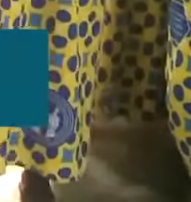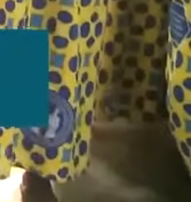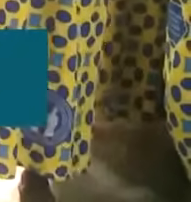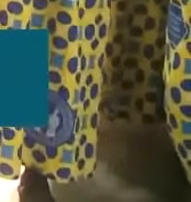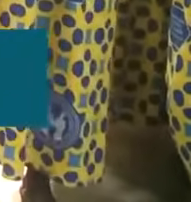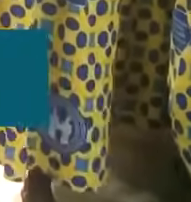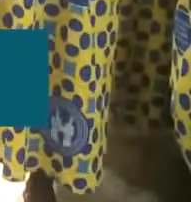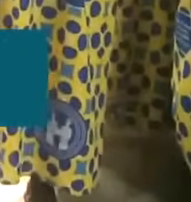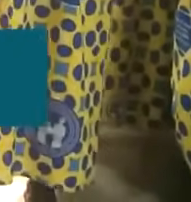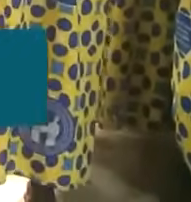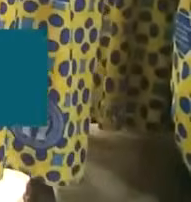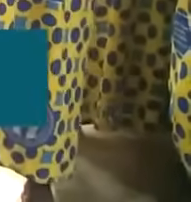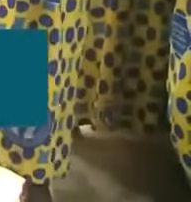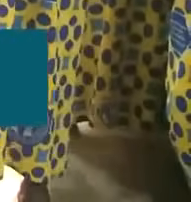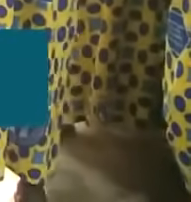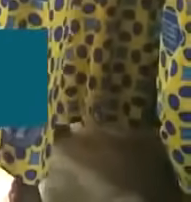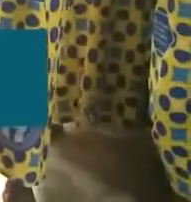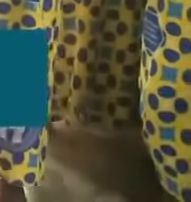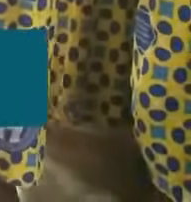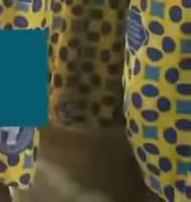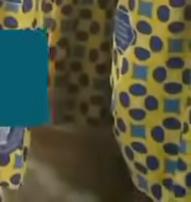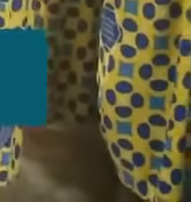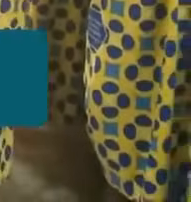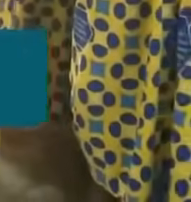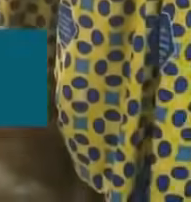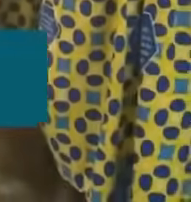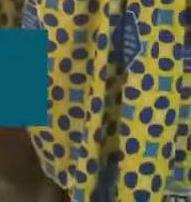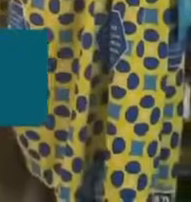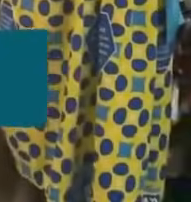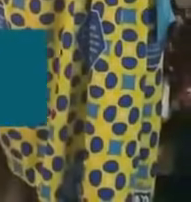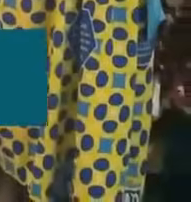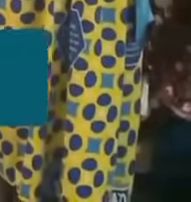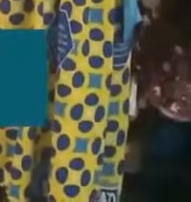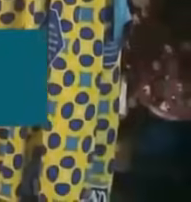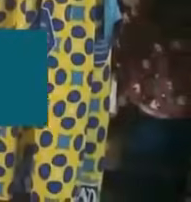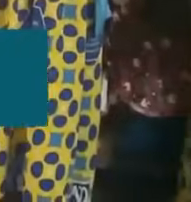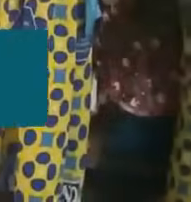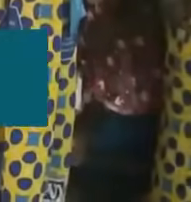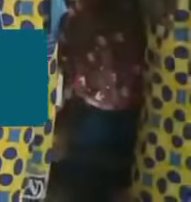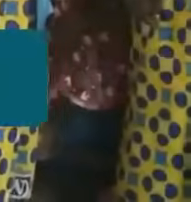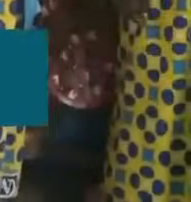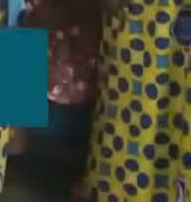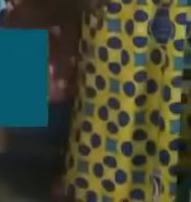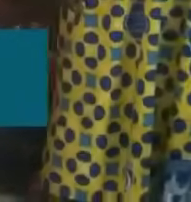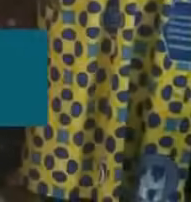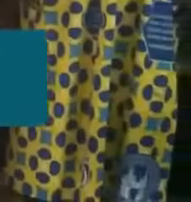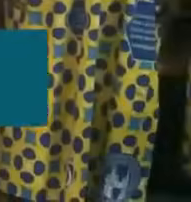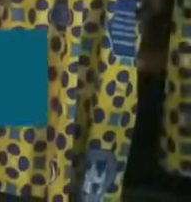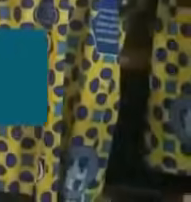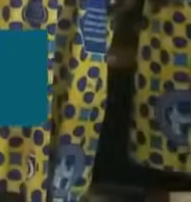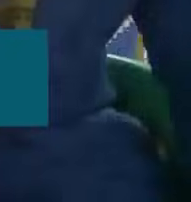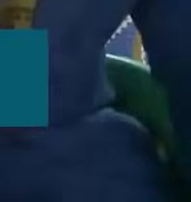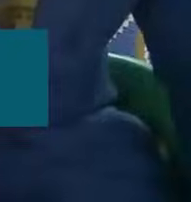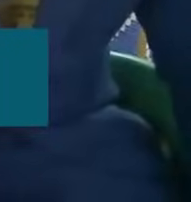de Dieu consacre 7 jours d'intercession pour le retour de la paix au Burkina. Une semaine durant, les fidèles chrétiens ont jeûné et prié pour